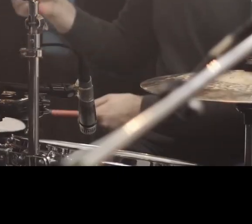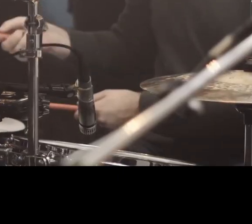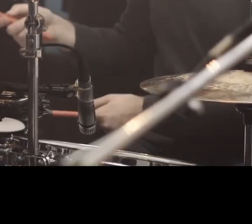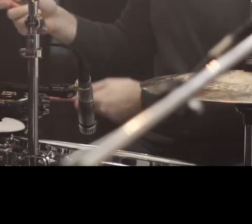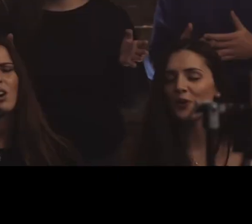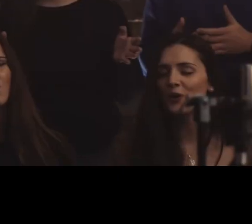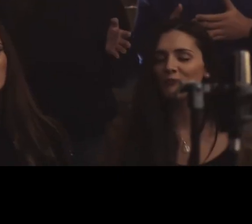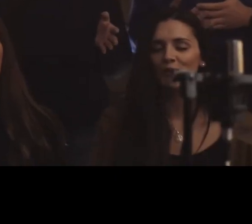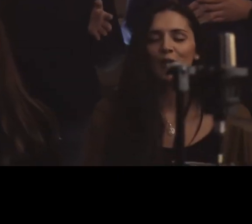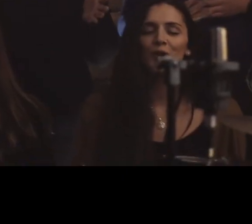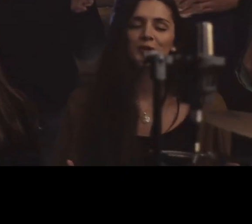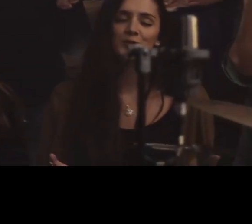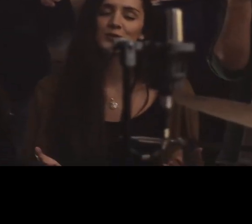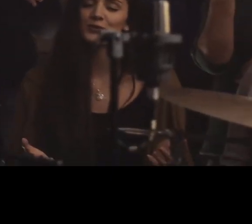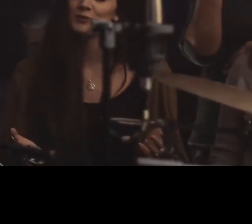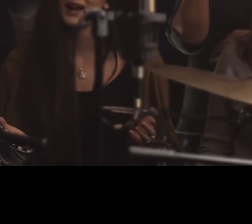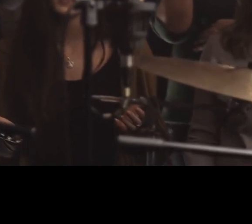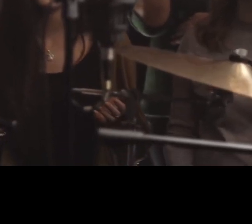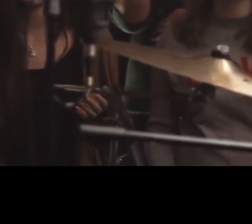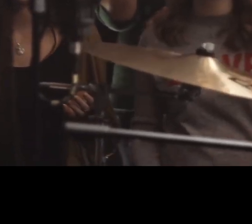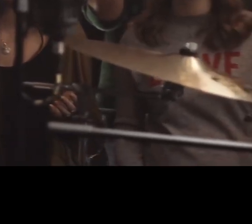gledao bi samo moju